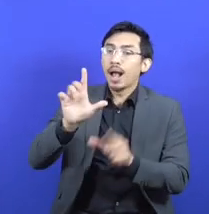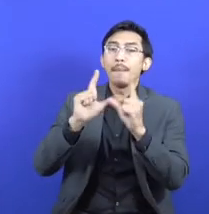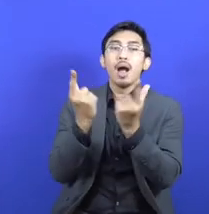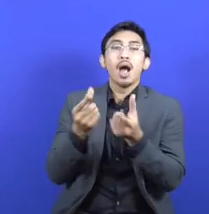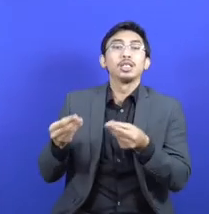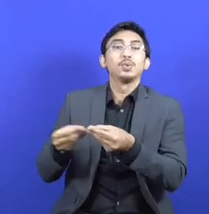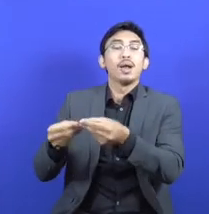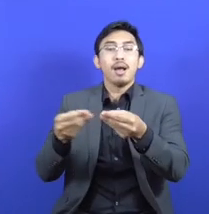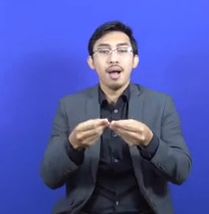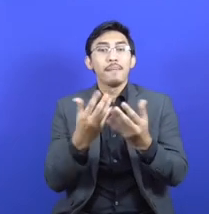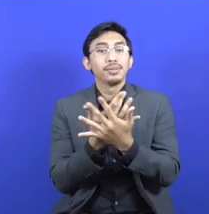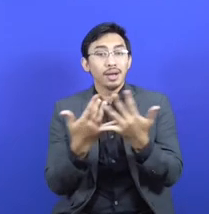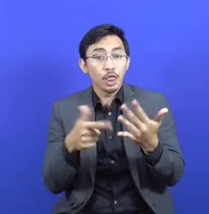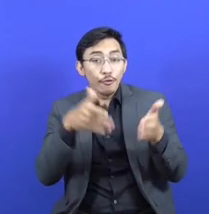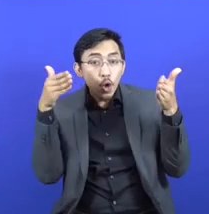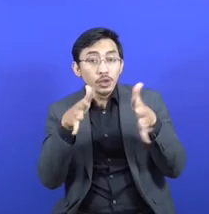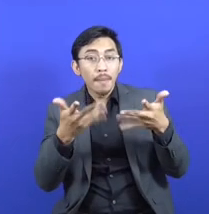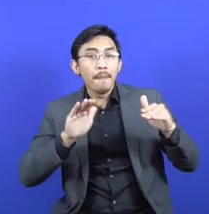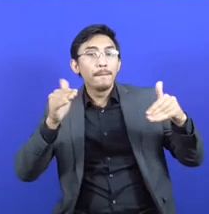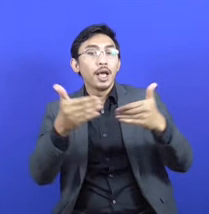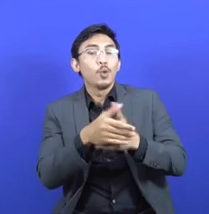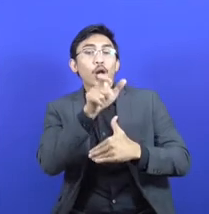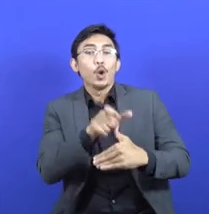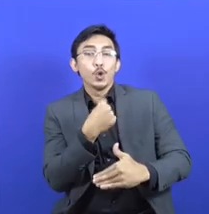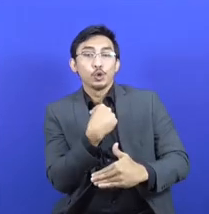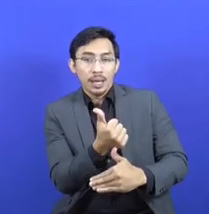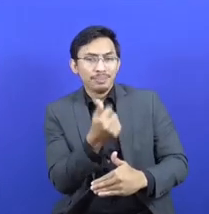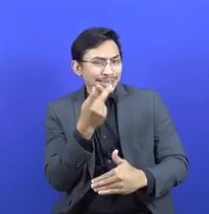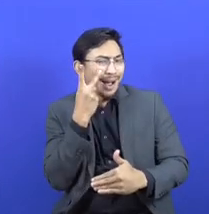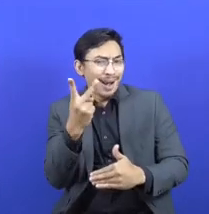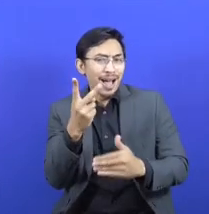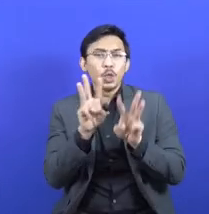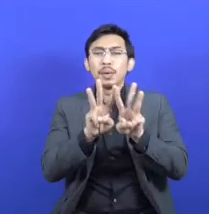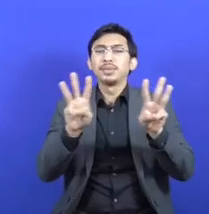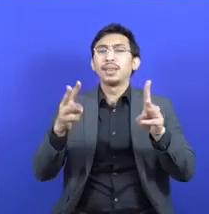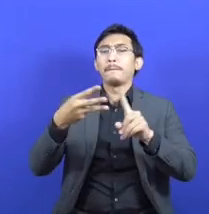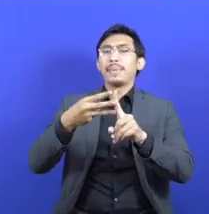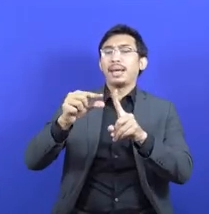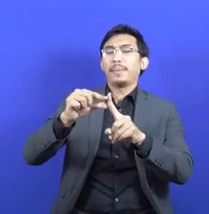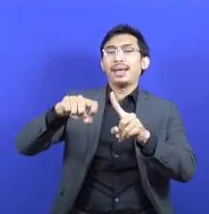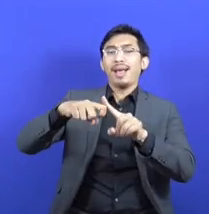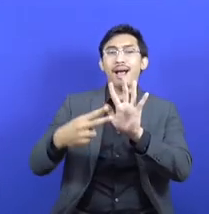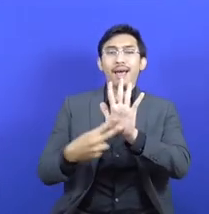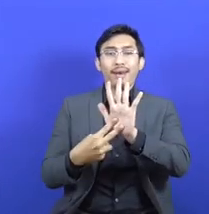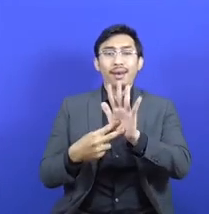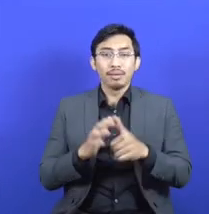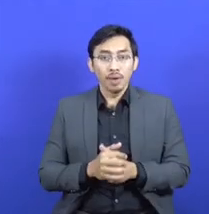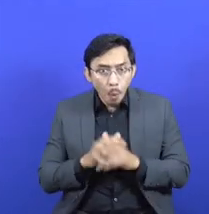swadaya masyarakat yang berfokus pada perlindungan konsumen. Bisa dilihat di websitenya